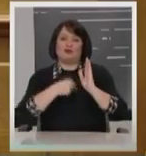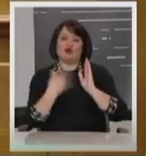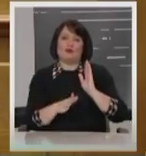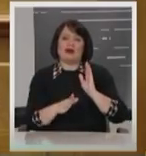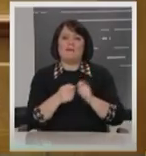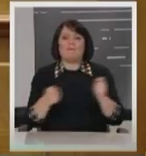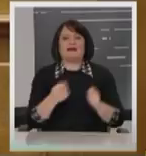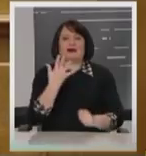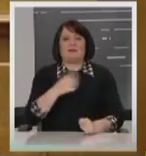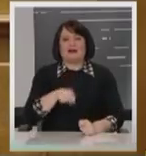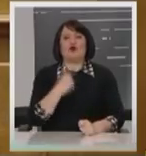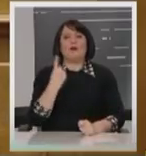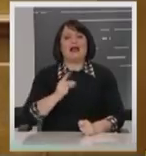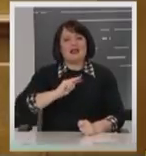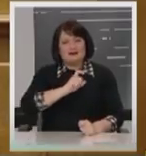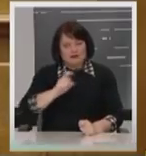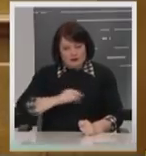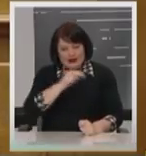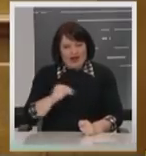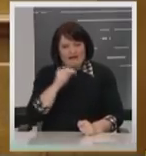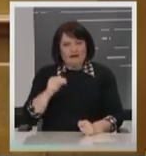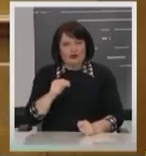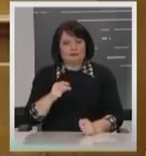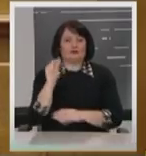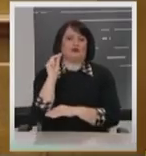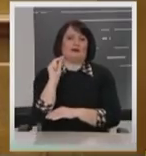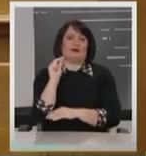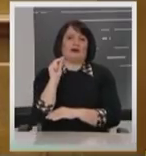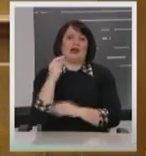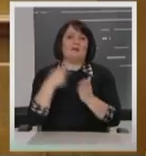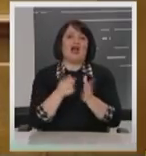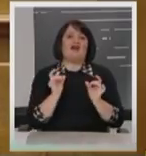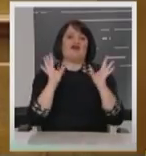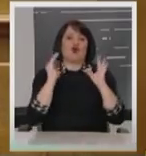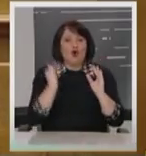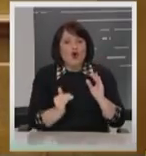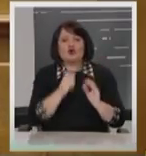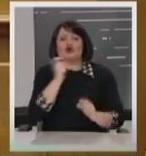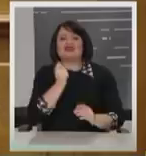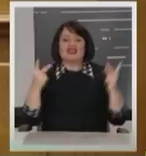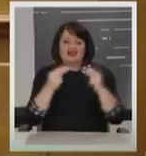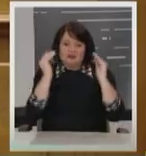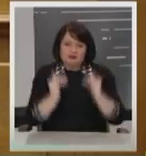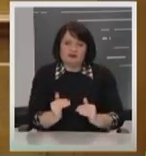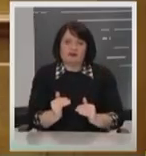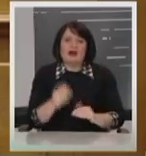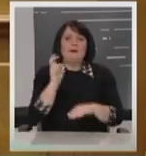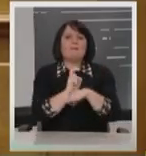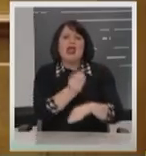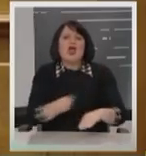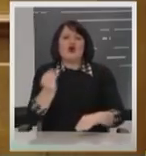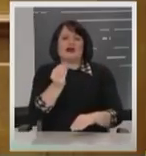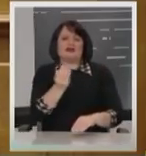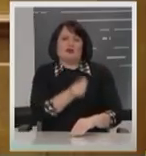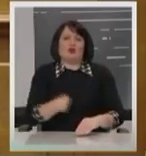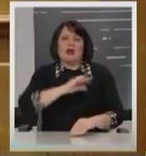μέτρα ύψους 5,1 δισεκατομμυρίων ευρώ, με δέσμευση για μείωση του αφορολόγητου, για μείωση των συντάξεων και για υψηλά πλεονάσματα